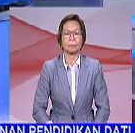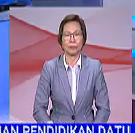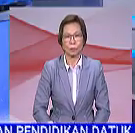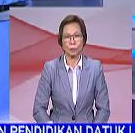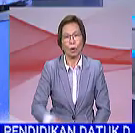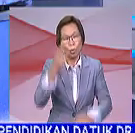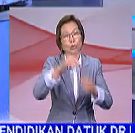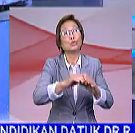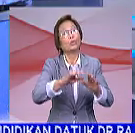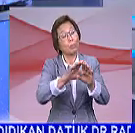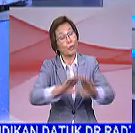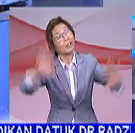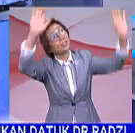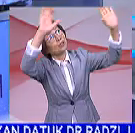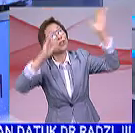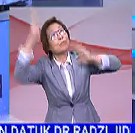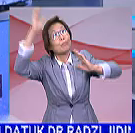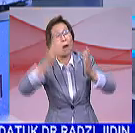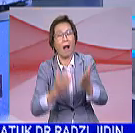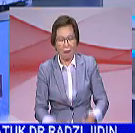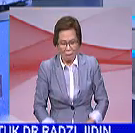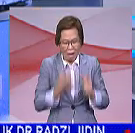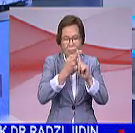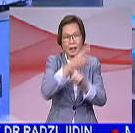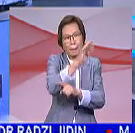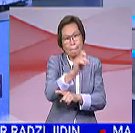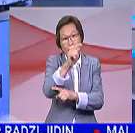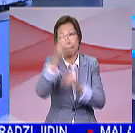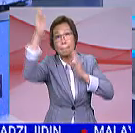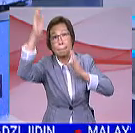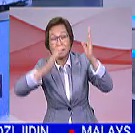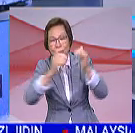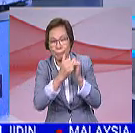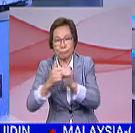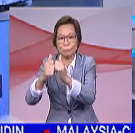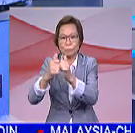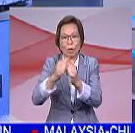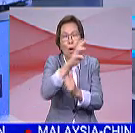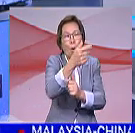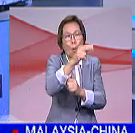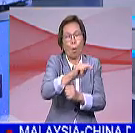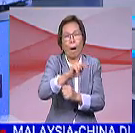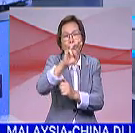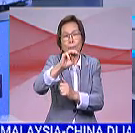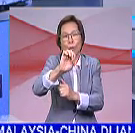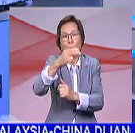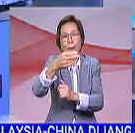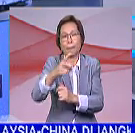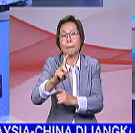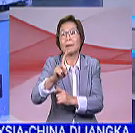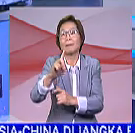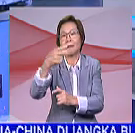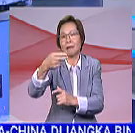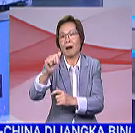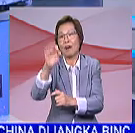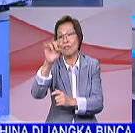Baik, untuk perkembangan cuaca dalam negara, terus langsung dari Jabatan Meteorologi Malaysia bersama dengan Wan Muhammad Hafiz Husin. Silakan Wan.